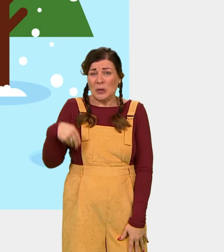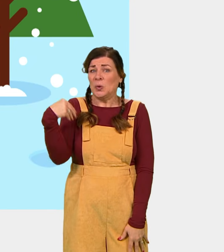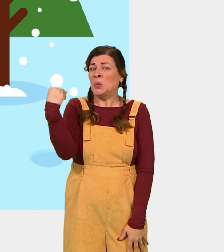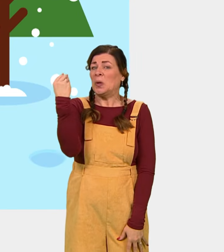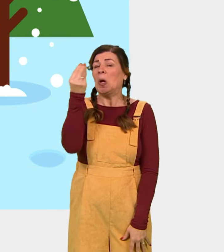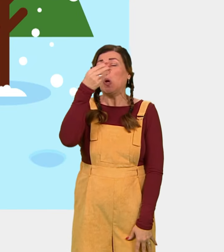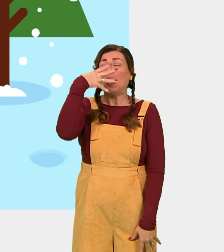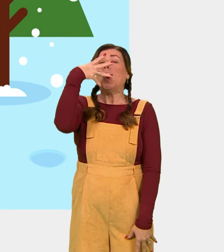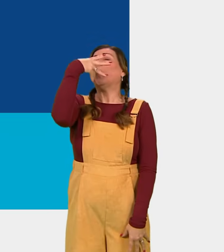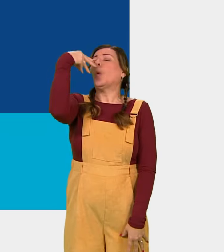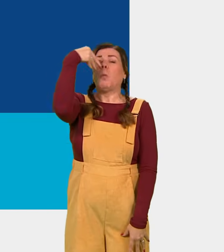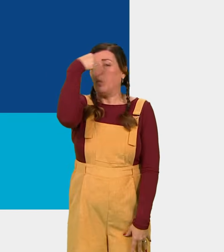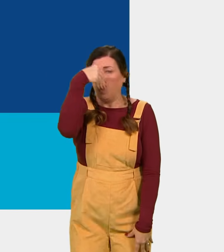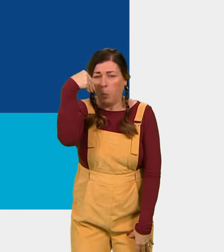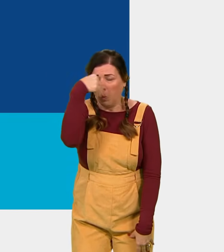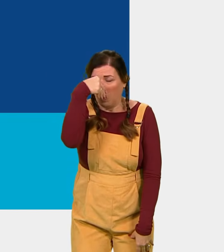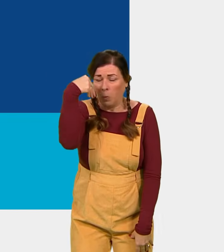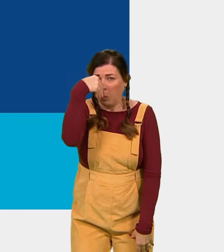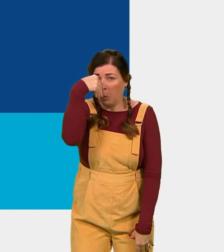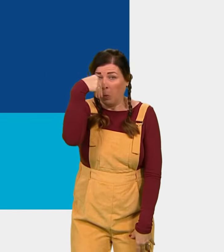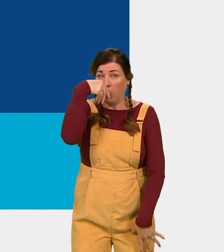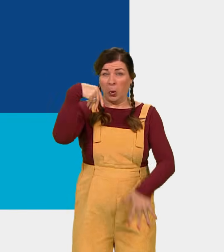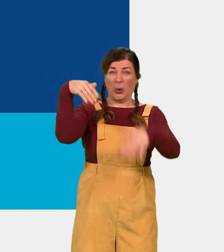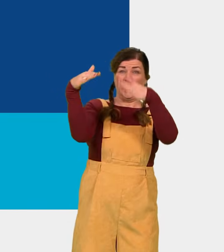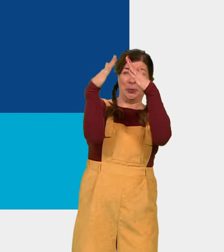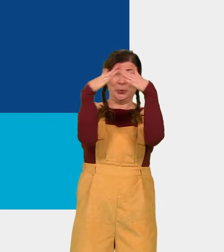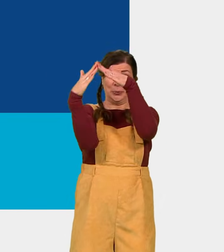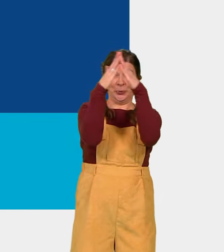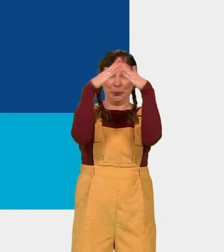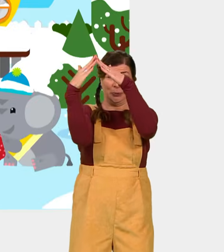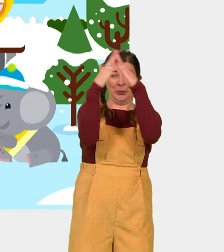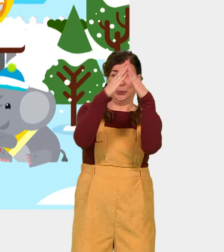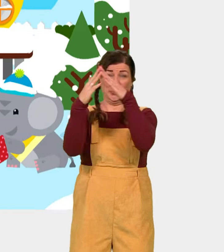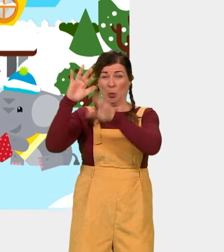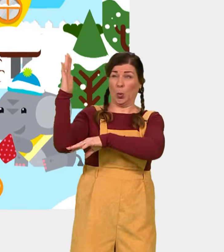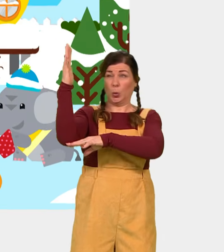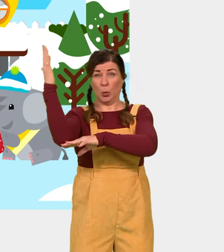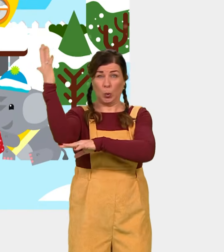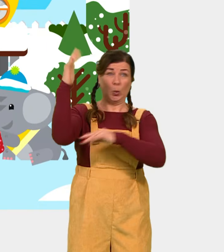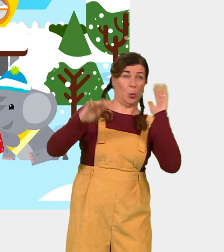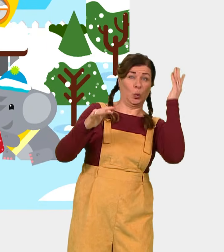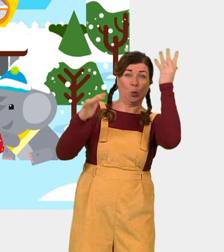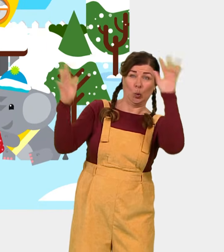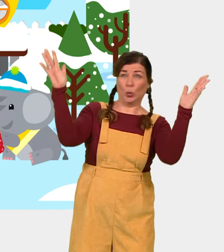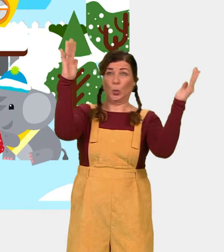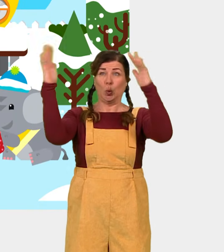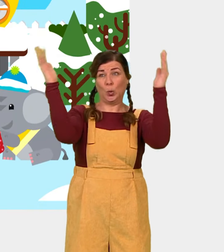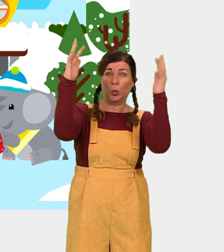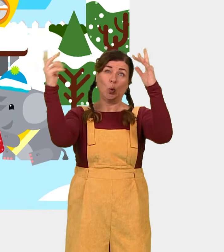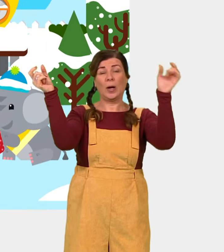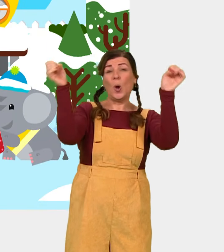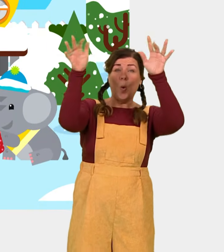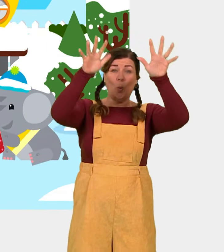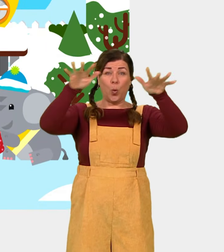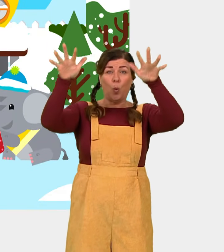o'i boced. Chwythodd ei drwnc mor galed nes i bob man ysgwyd. Gan fod